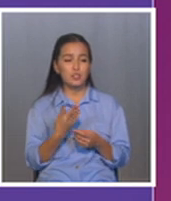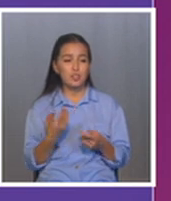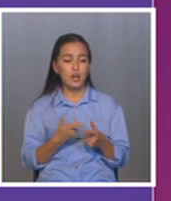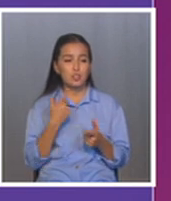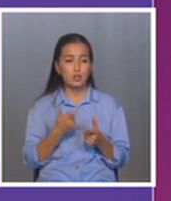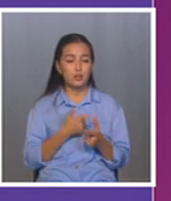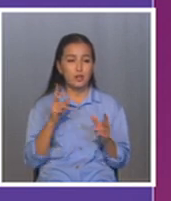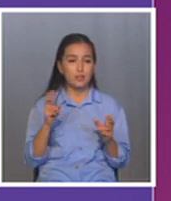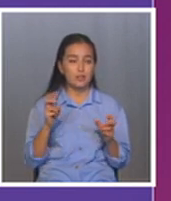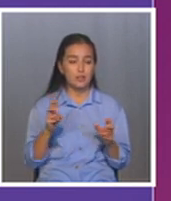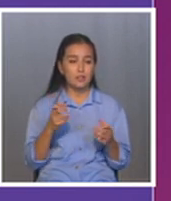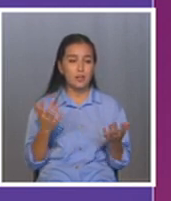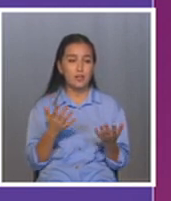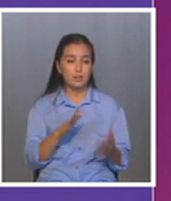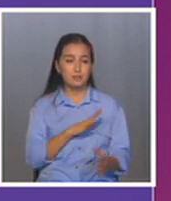атауларын атаңыз.